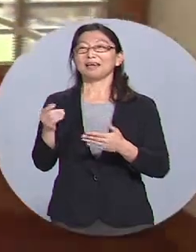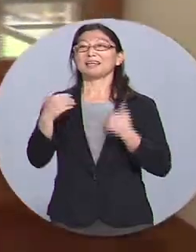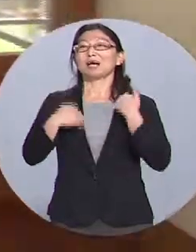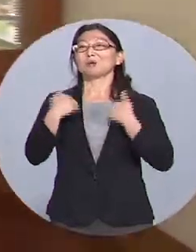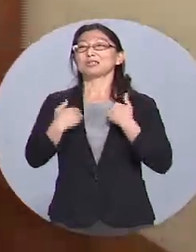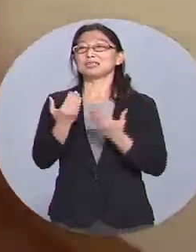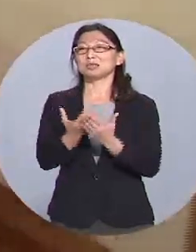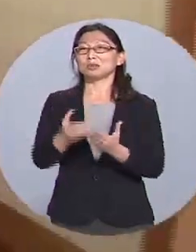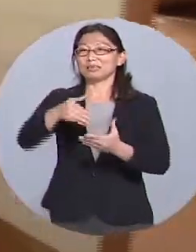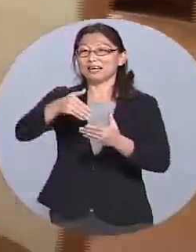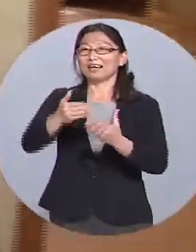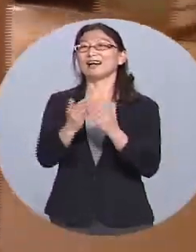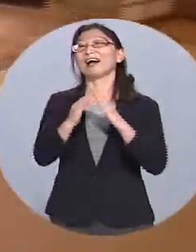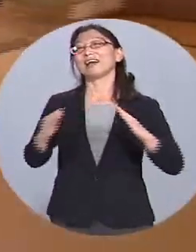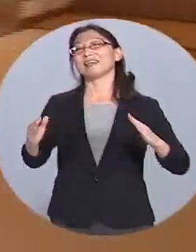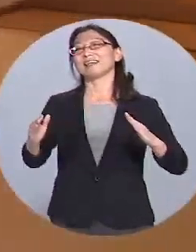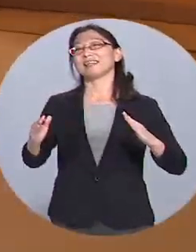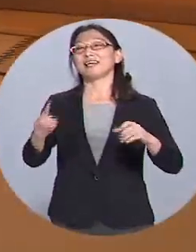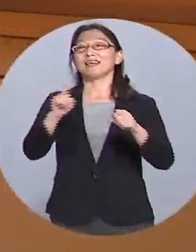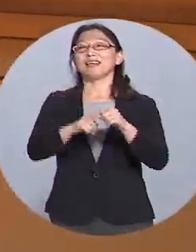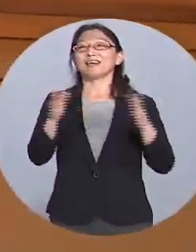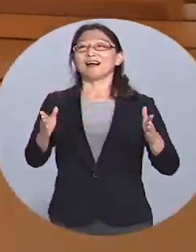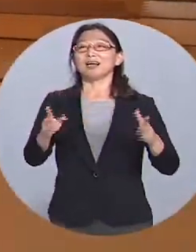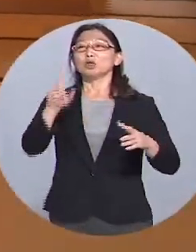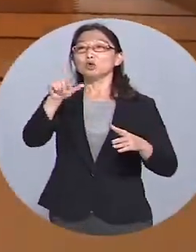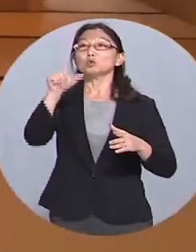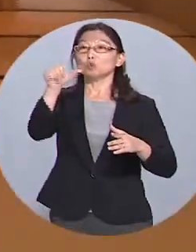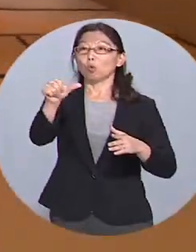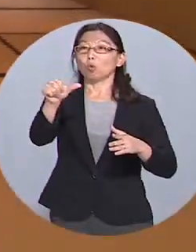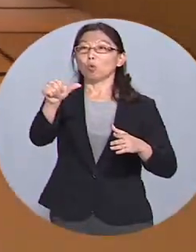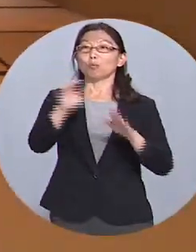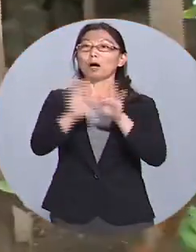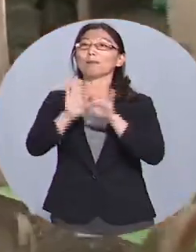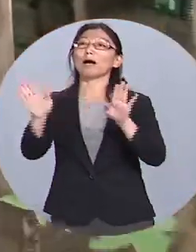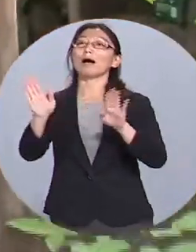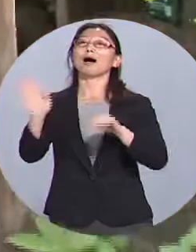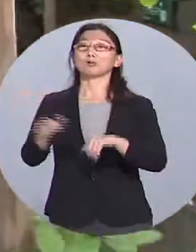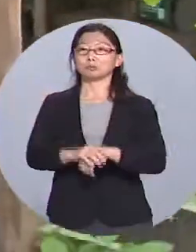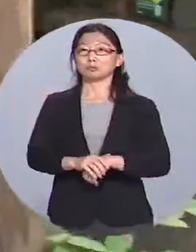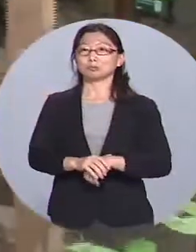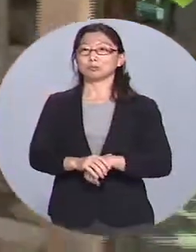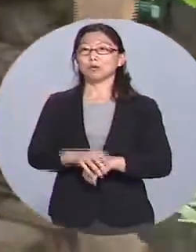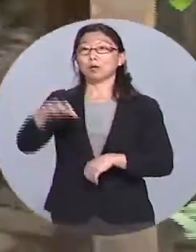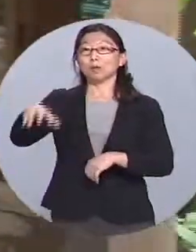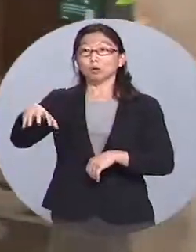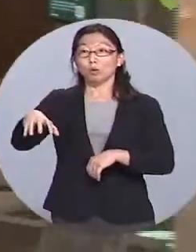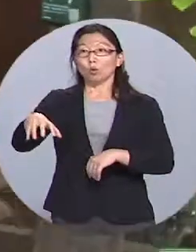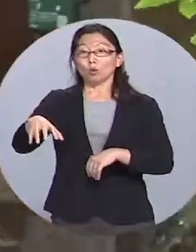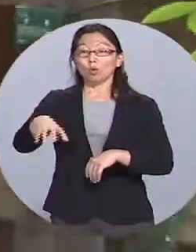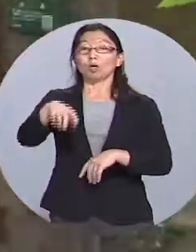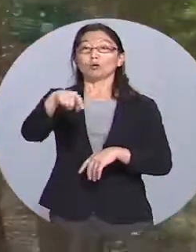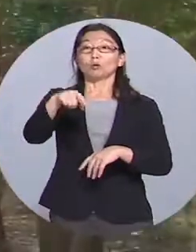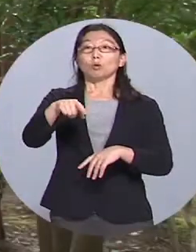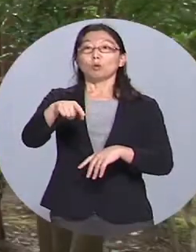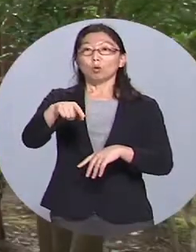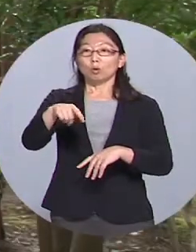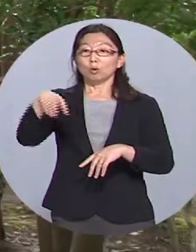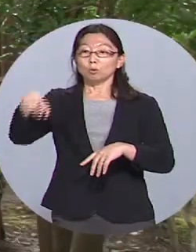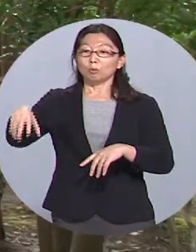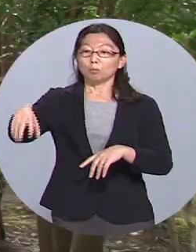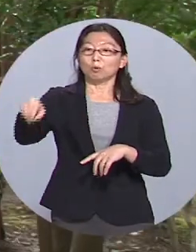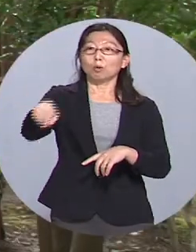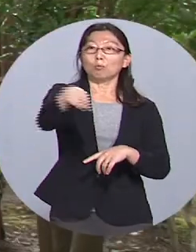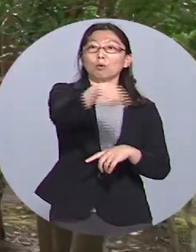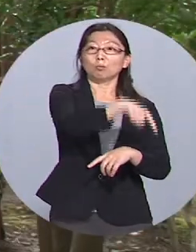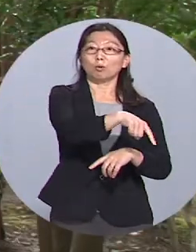年15回ほど行っているイベントです。会場はこの成蹊園にある建物。今回はここ成蹊